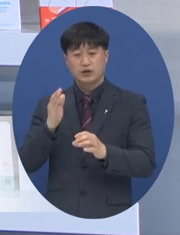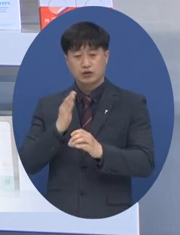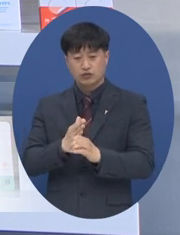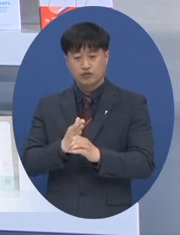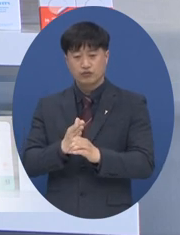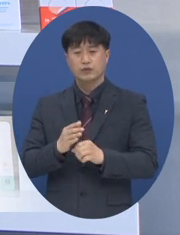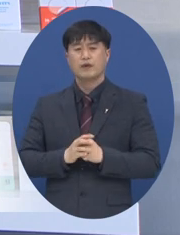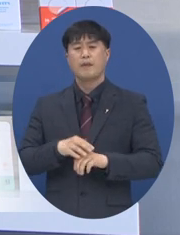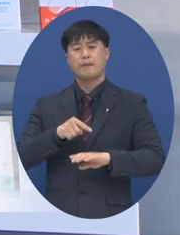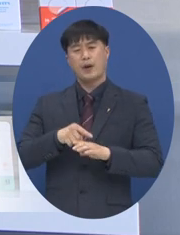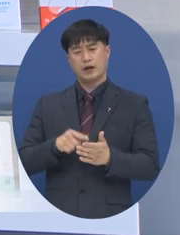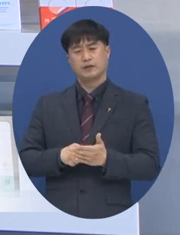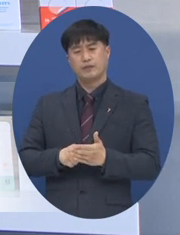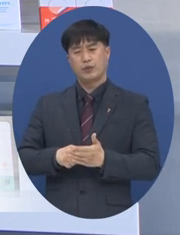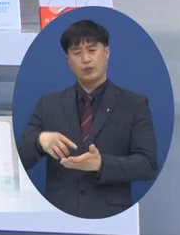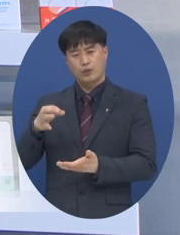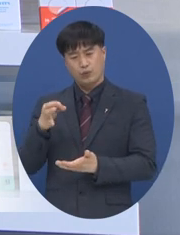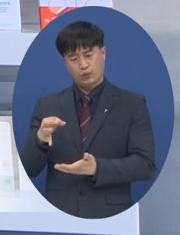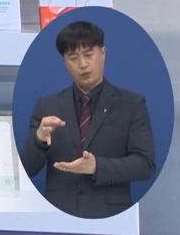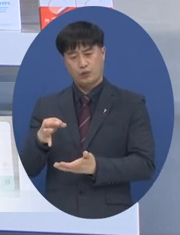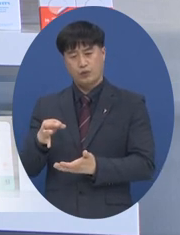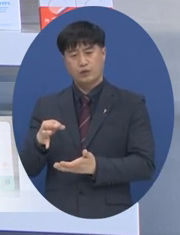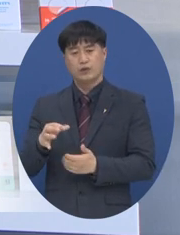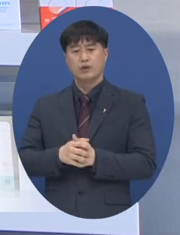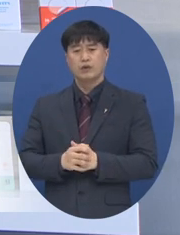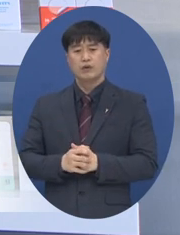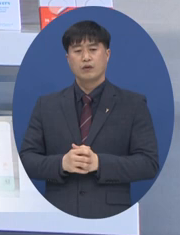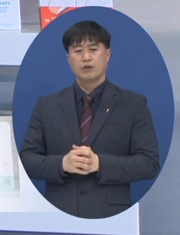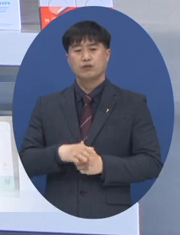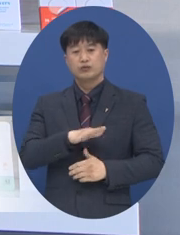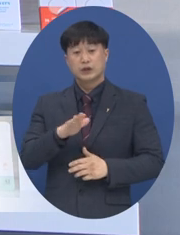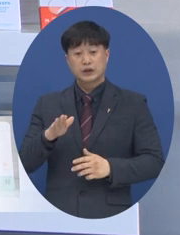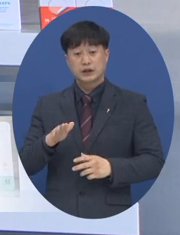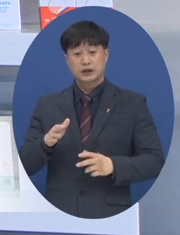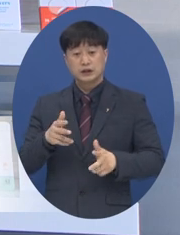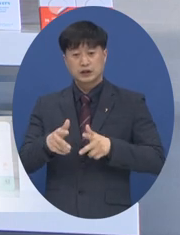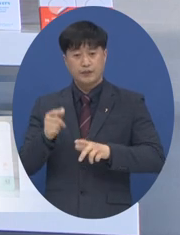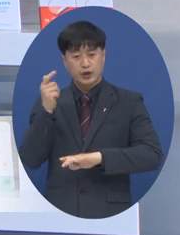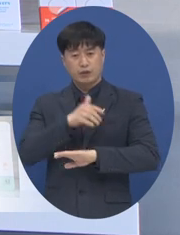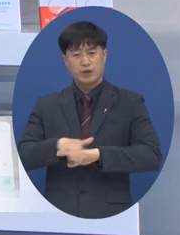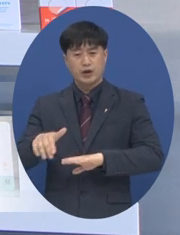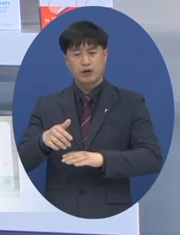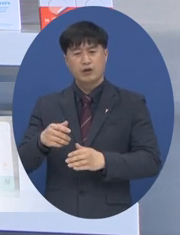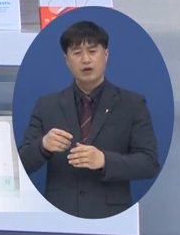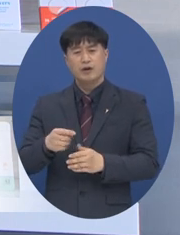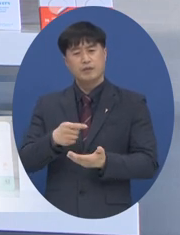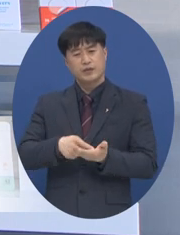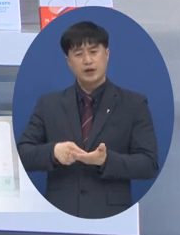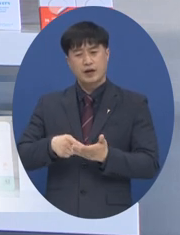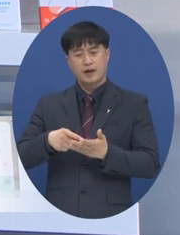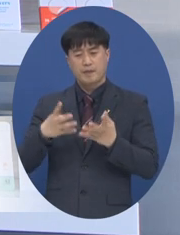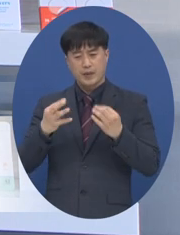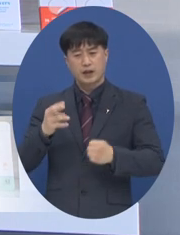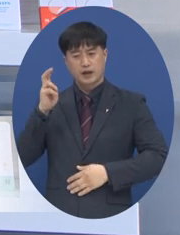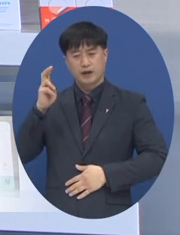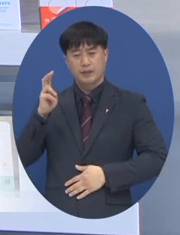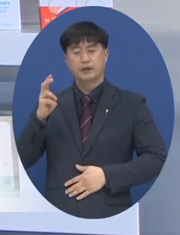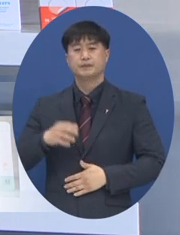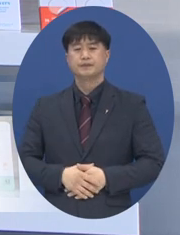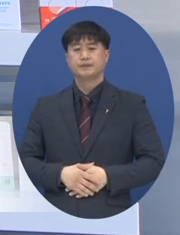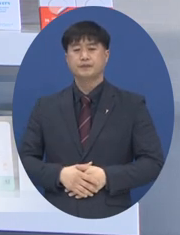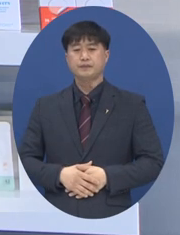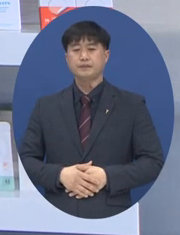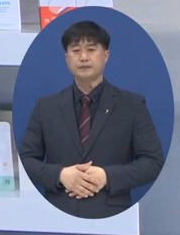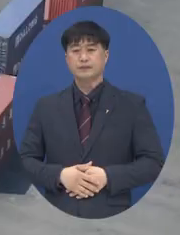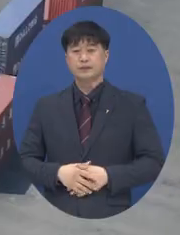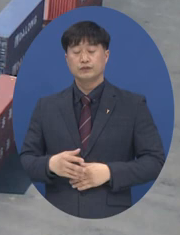그냥 저희 뭐 심적으로 보나 뭐 재무적으로 보나 완결 저희 사업계획에 좀 적지 않은 영향은 있지 않을까 하는